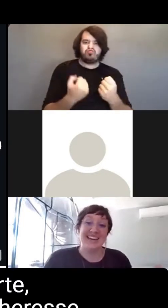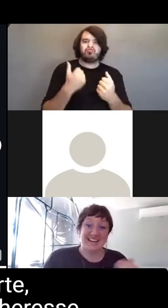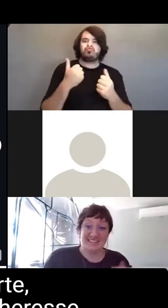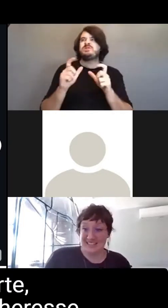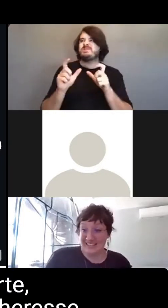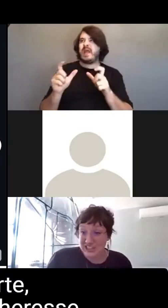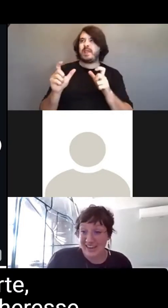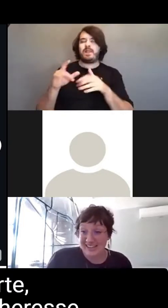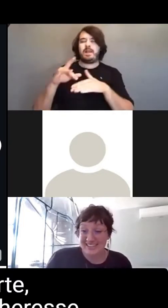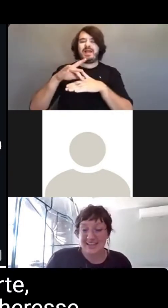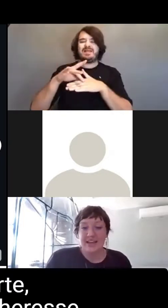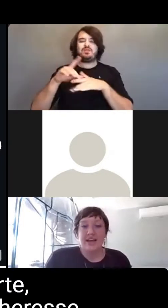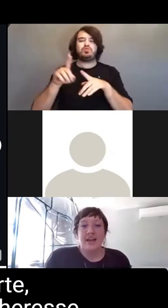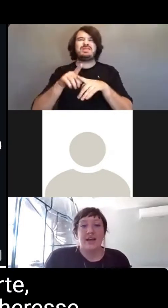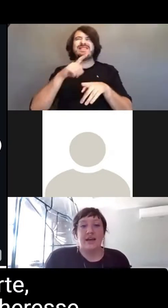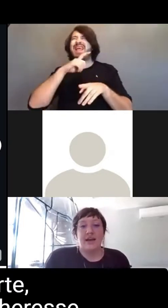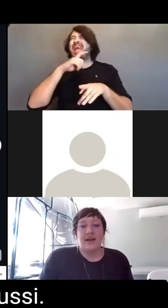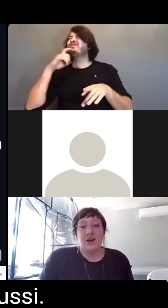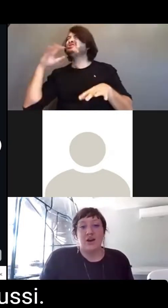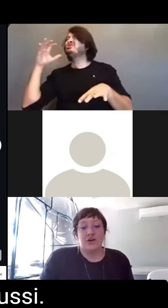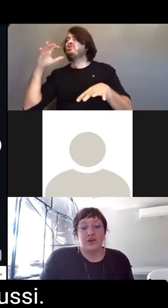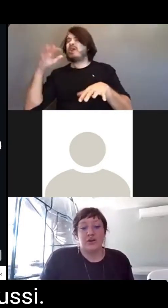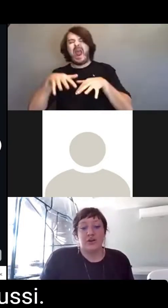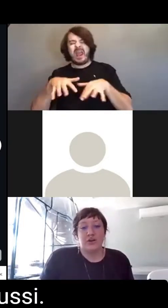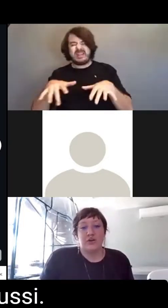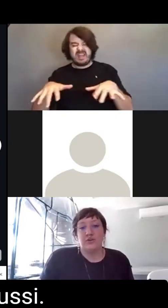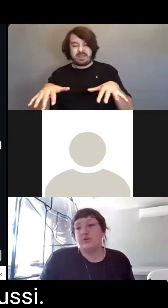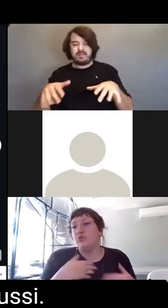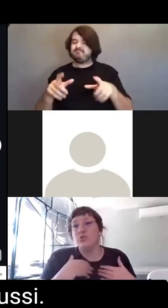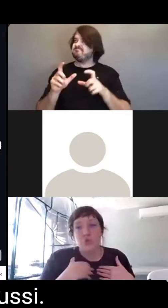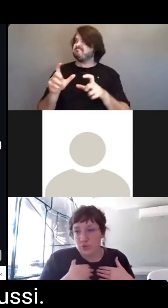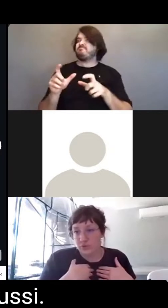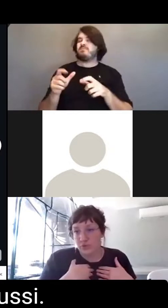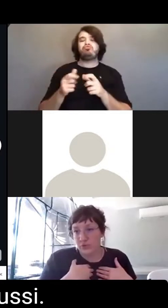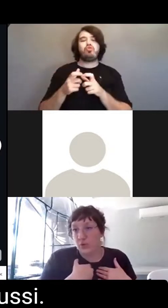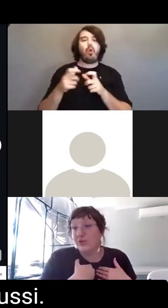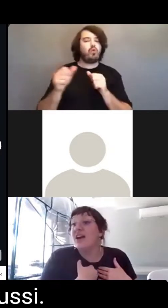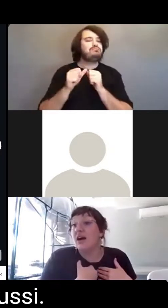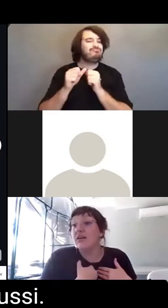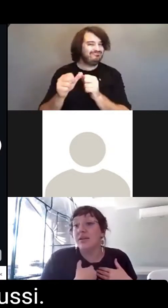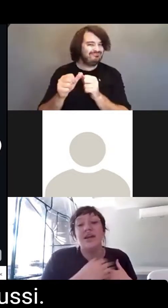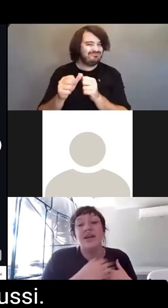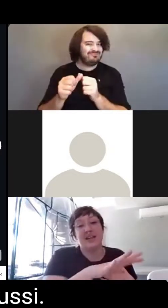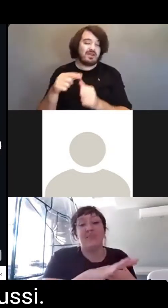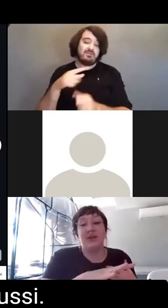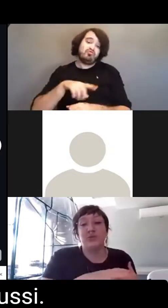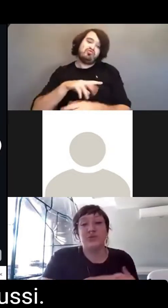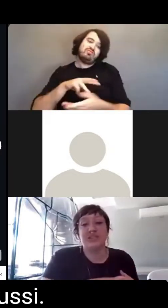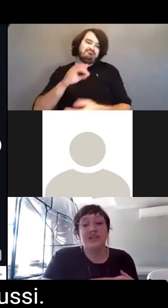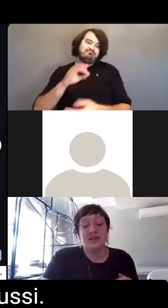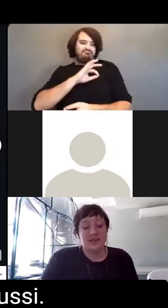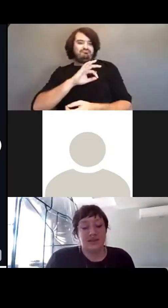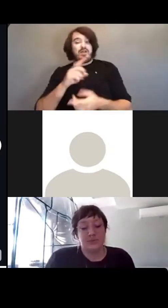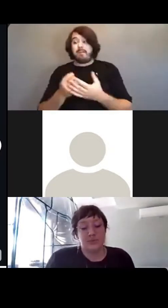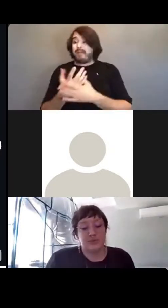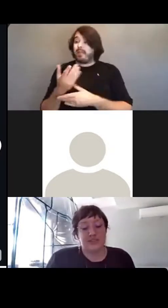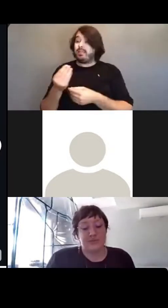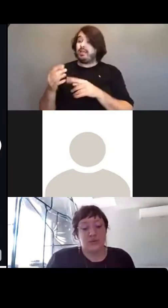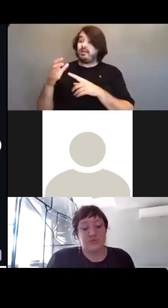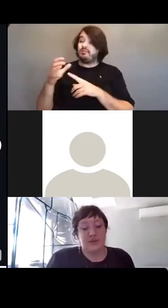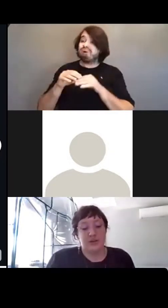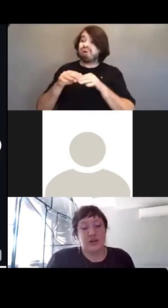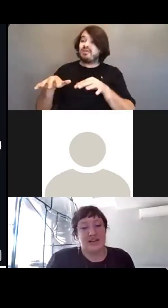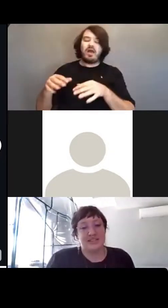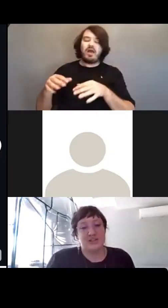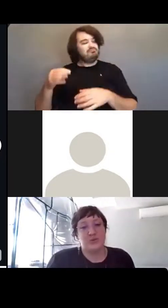maladie et à la sécheresse. Alors, nous, on y gagne, la plante aussi. Puis, ça